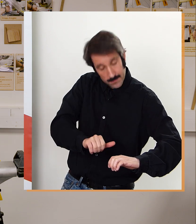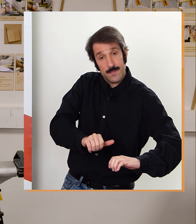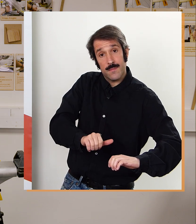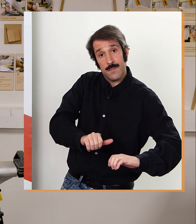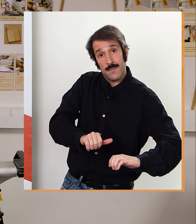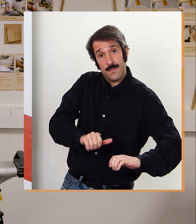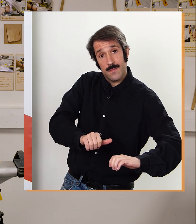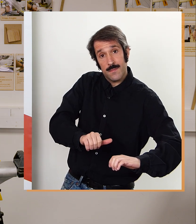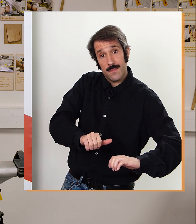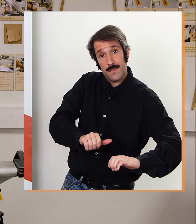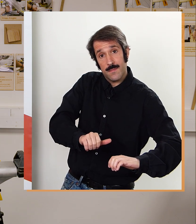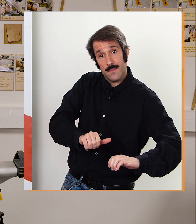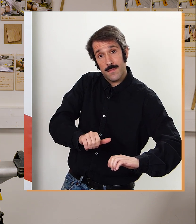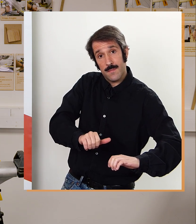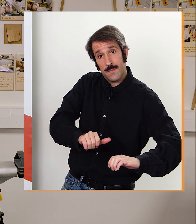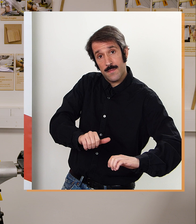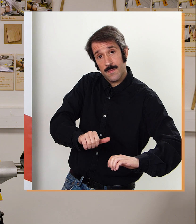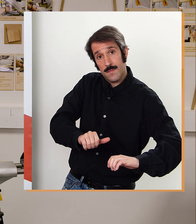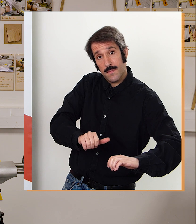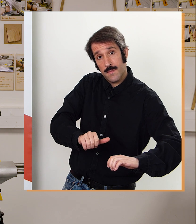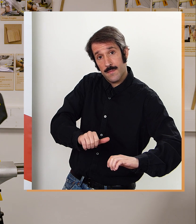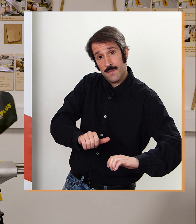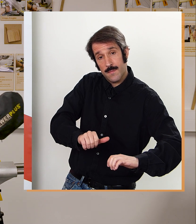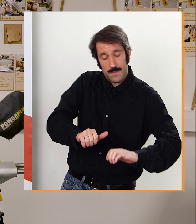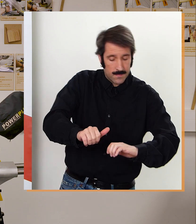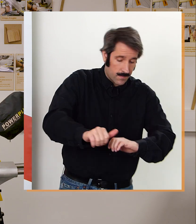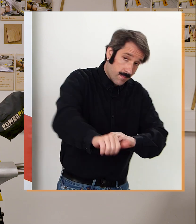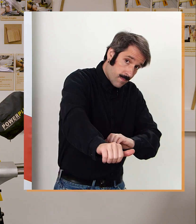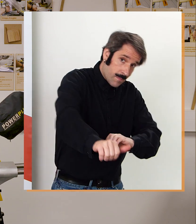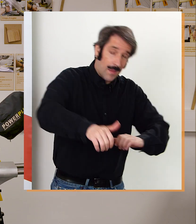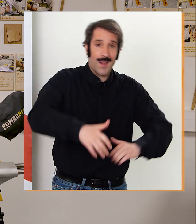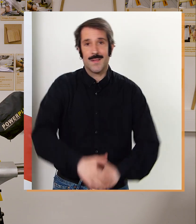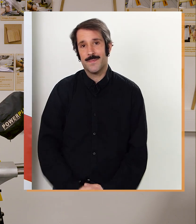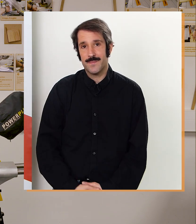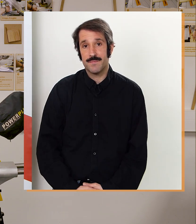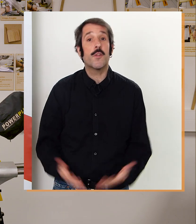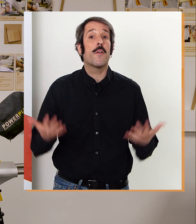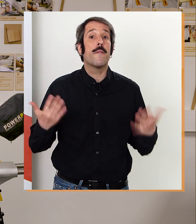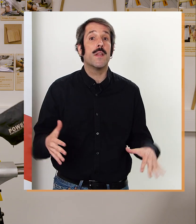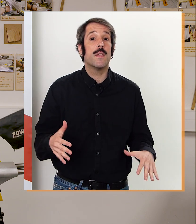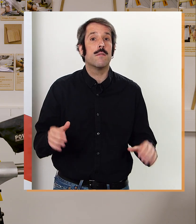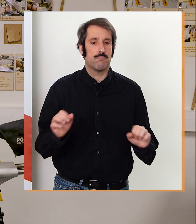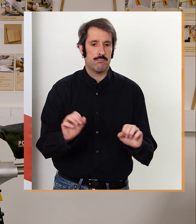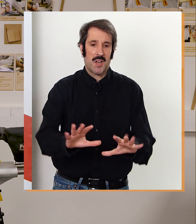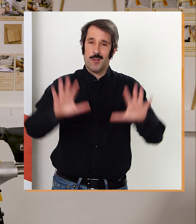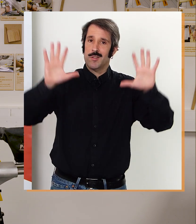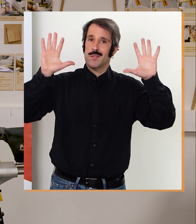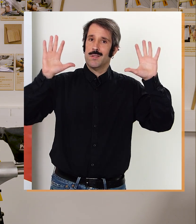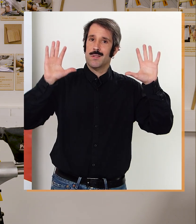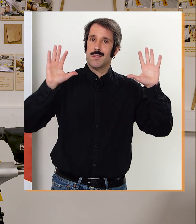descends la lame comme ceci et j'usine. Une fois ceci fait, je relâche tout